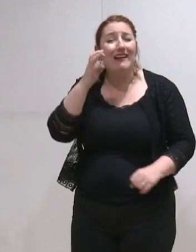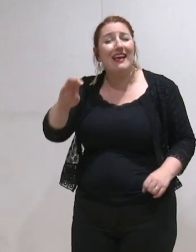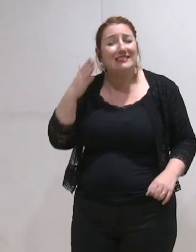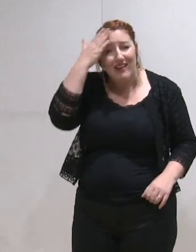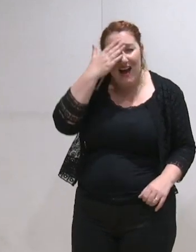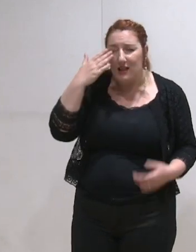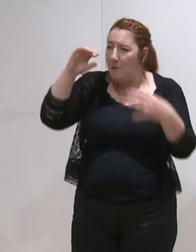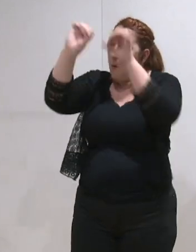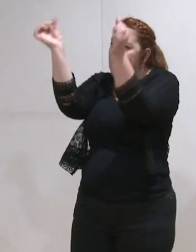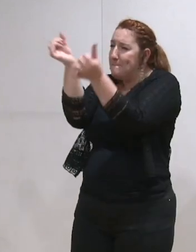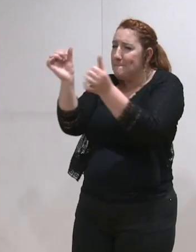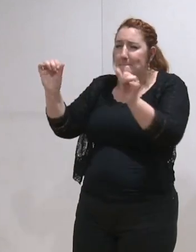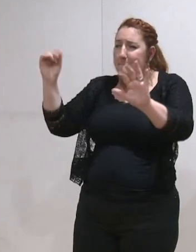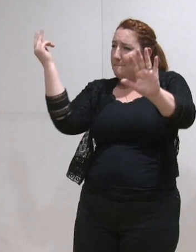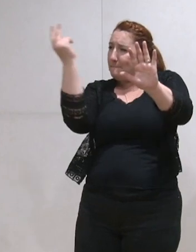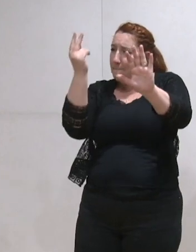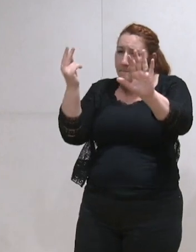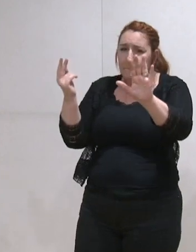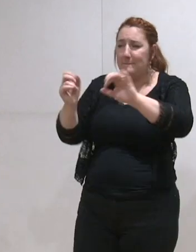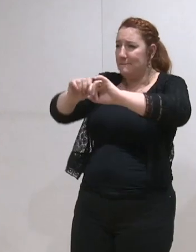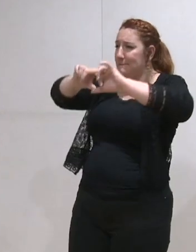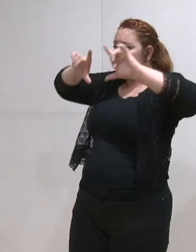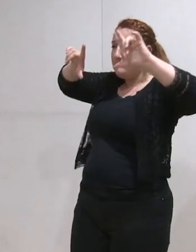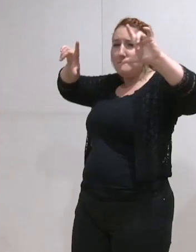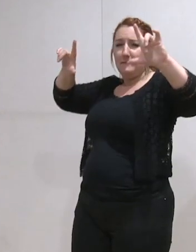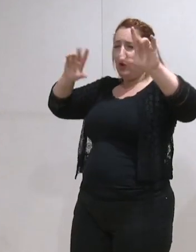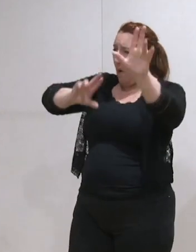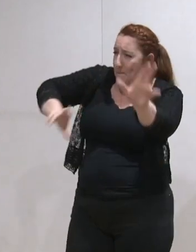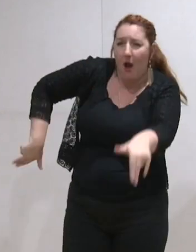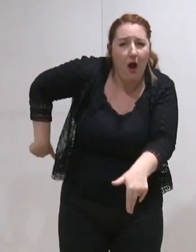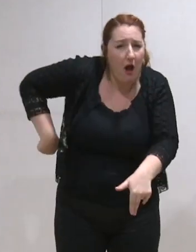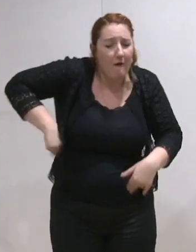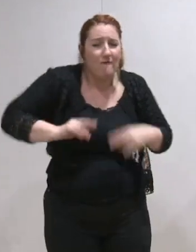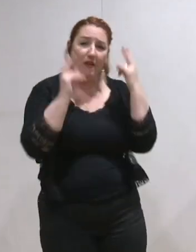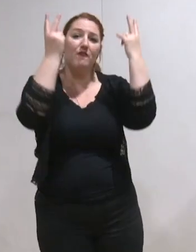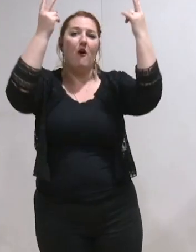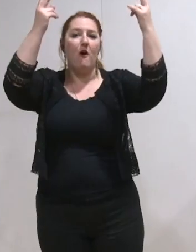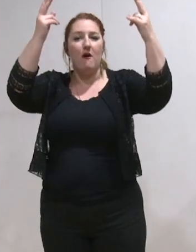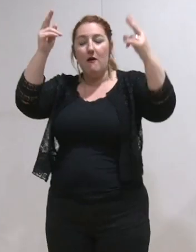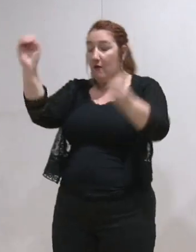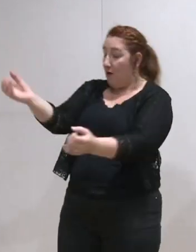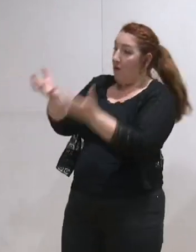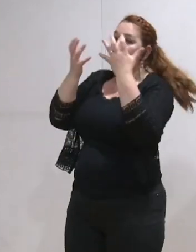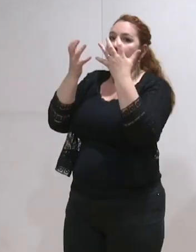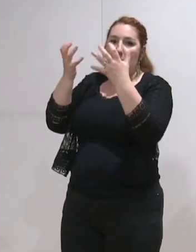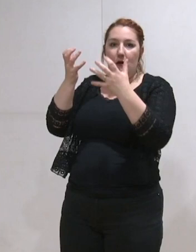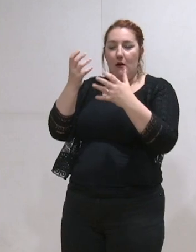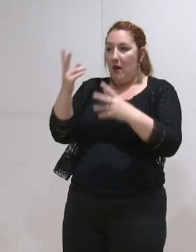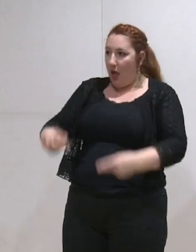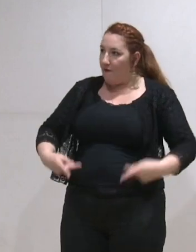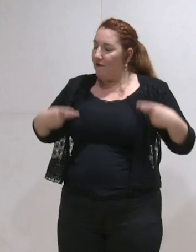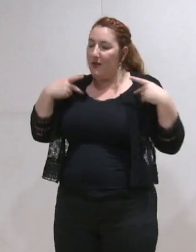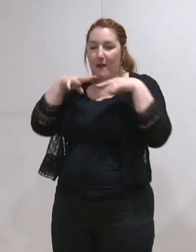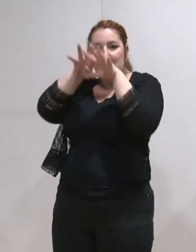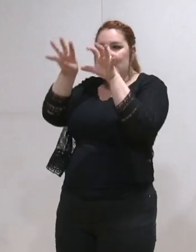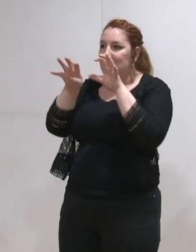stylisés en en homoéci agrandi plus vif que de nature plus vivant nous faisant sauter à la figure le mystère de la vie